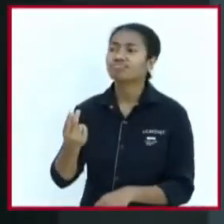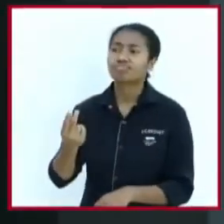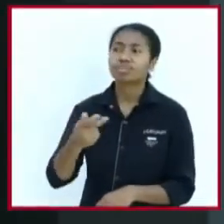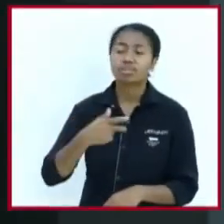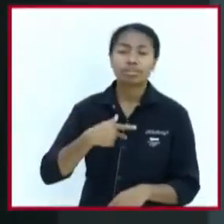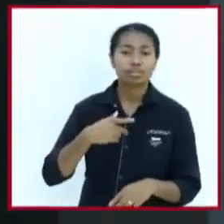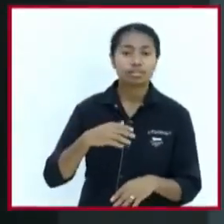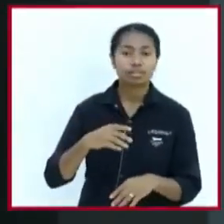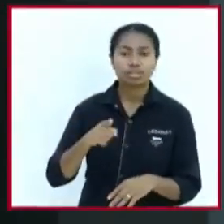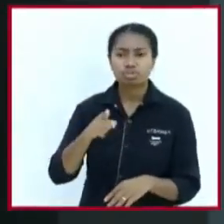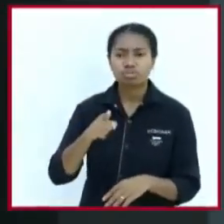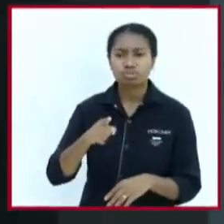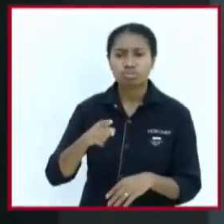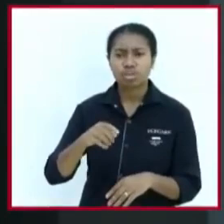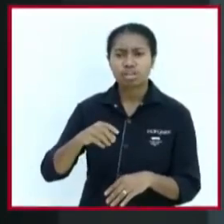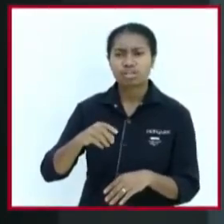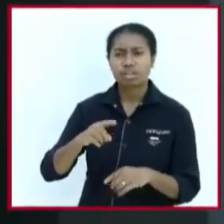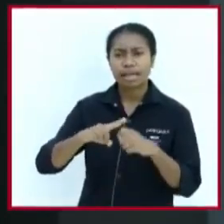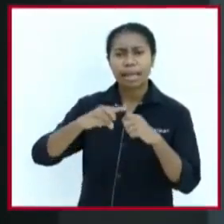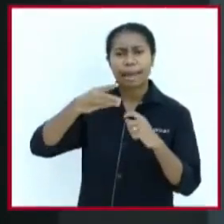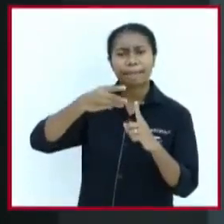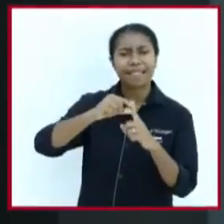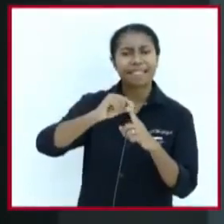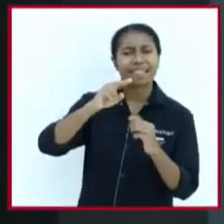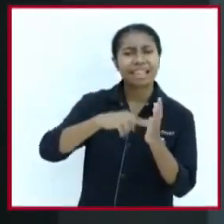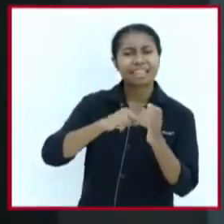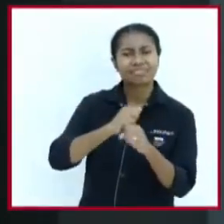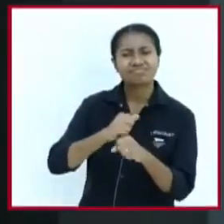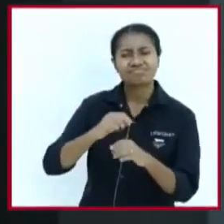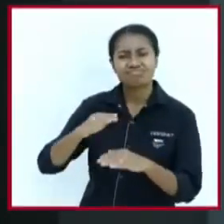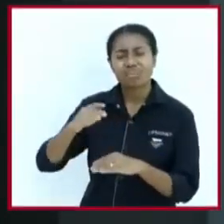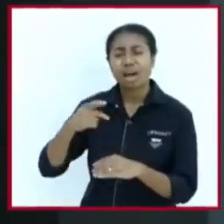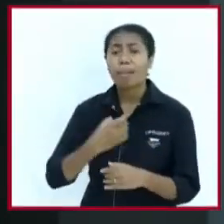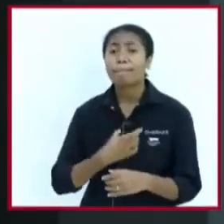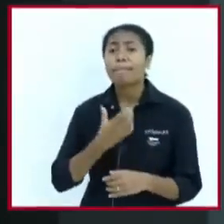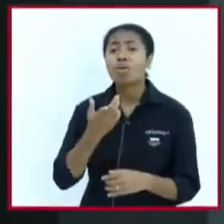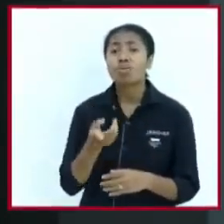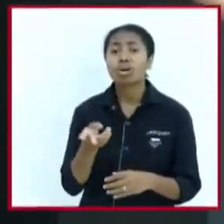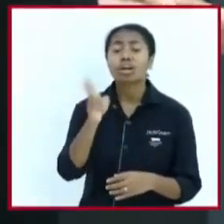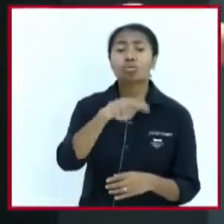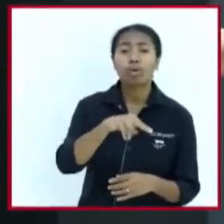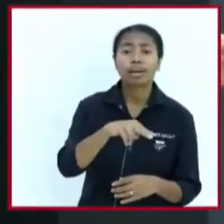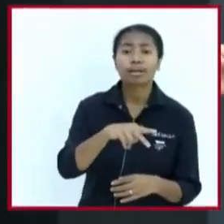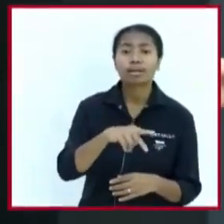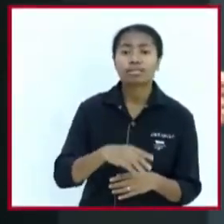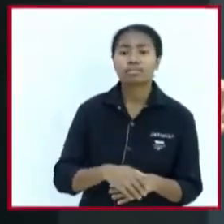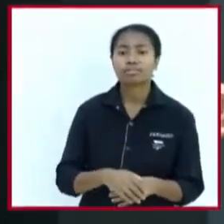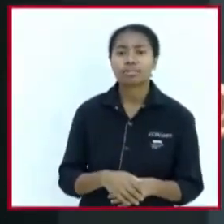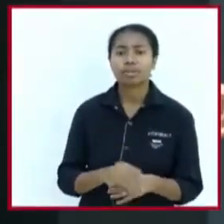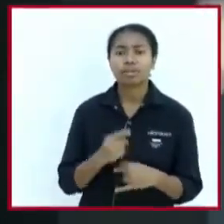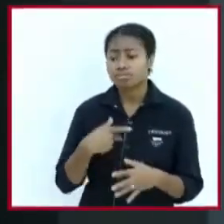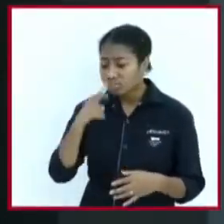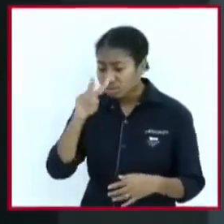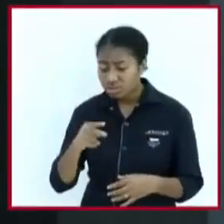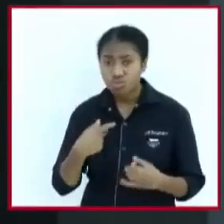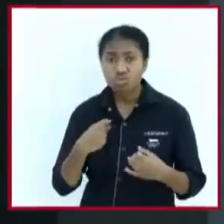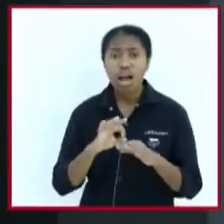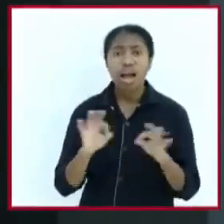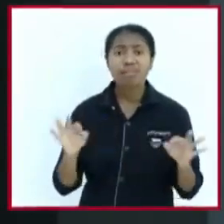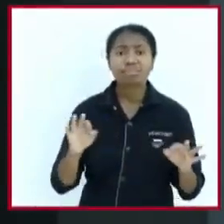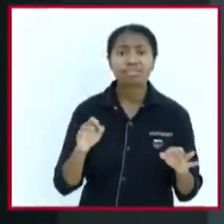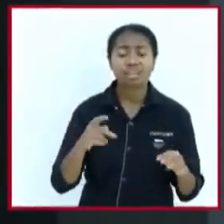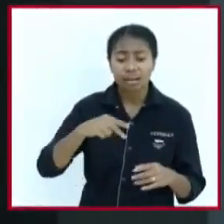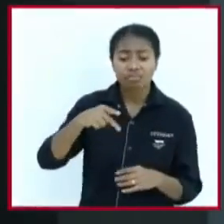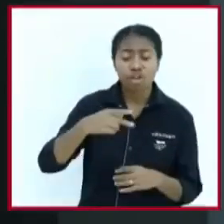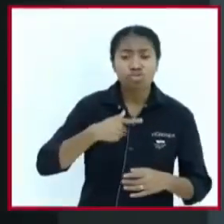kepiting kepiting yang mana ya Pilih mau keluar mau keluar tapi begitu ketika Tebet hekmat ini kepiting hamsterdam ember karena tidak di